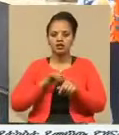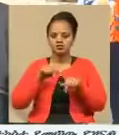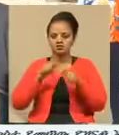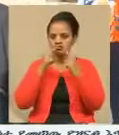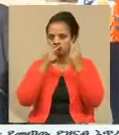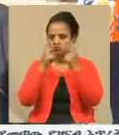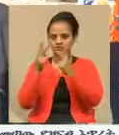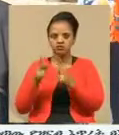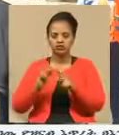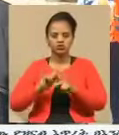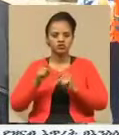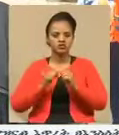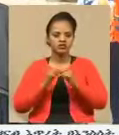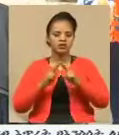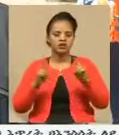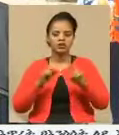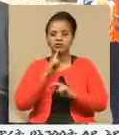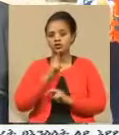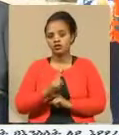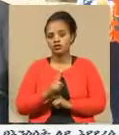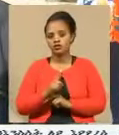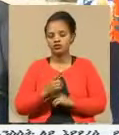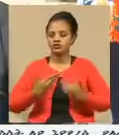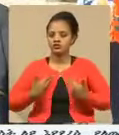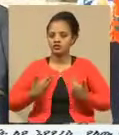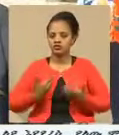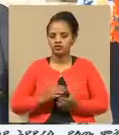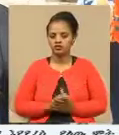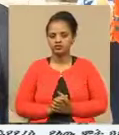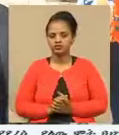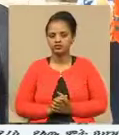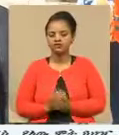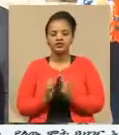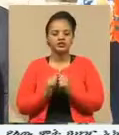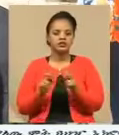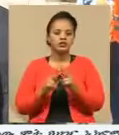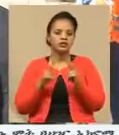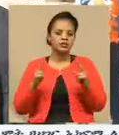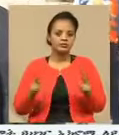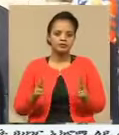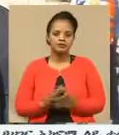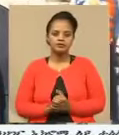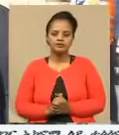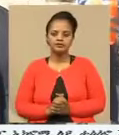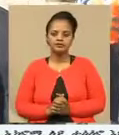ባየዋቸው ፕሮጀክቶች እጅግ በጣም ነው የተደሰትኩት። እጅግ በጣም